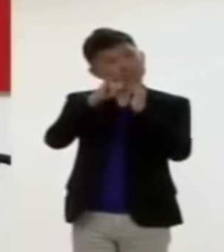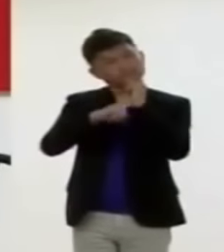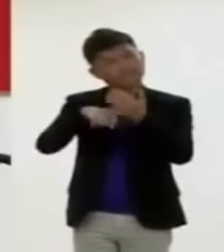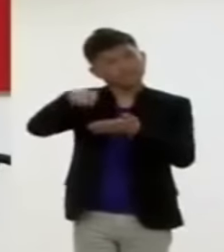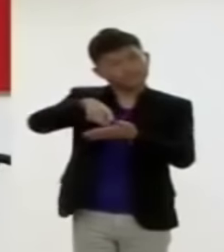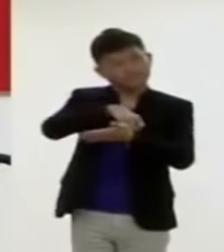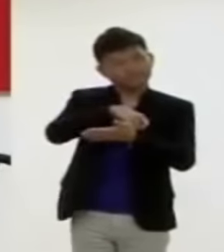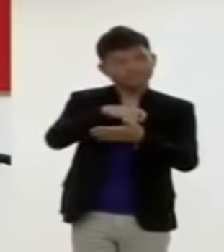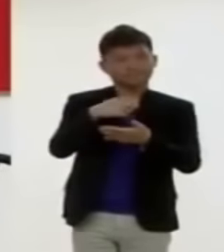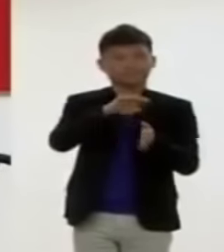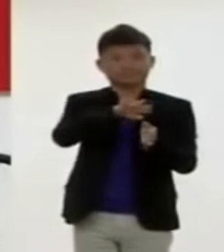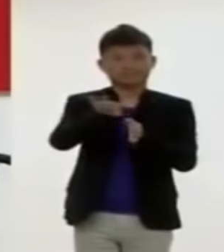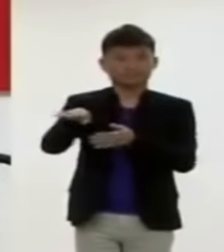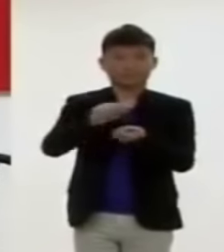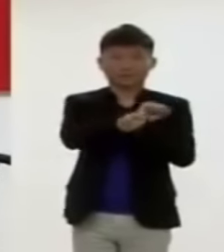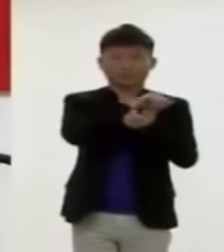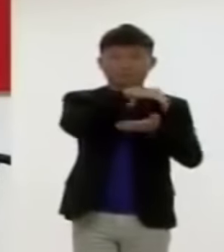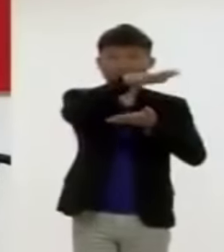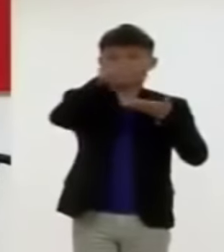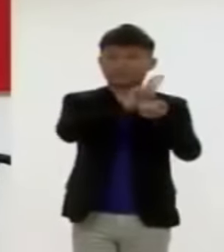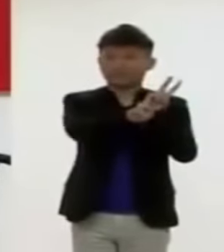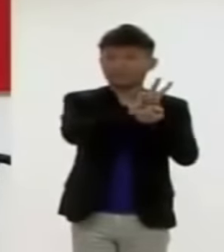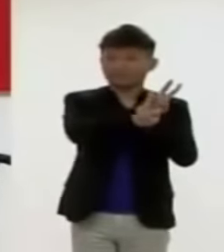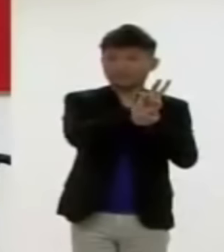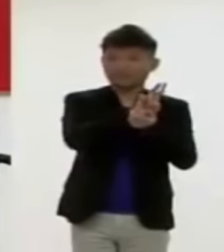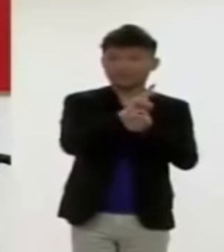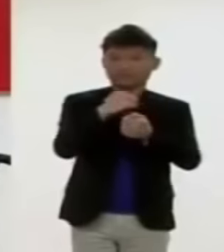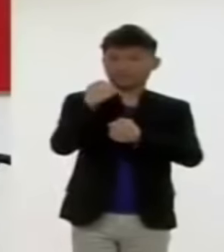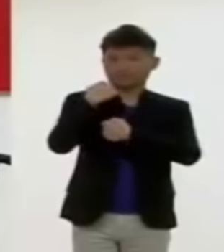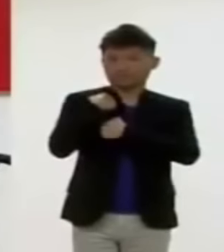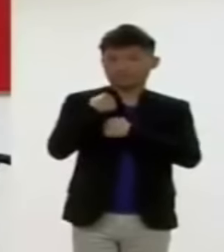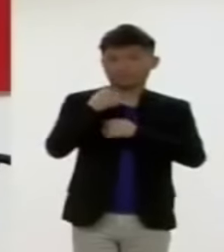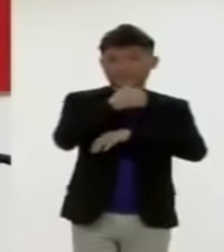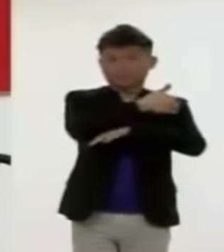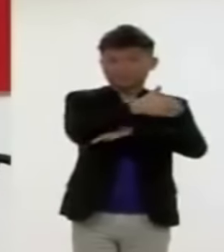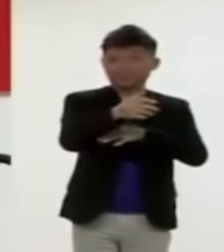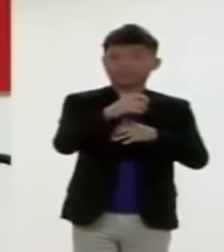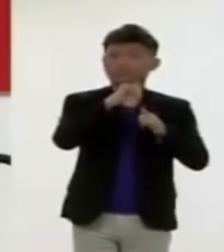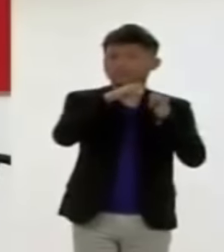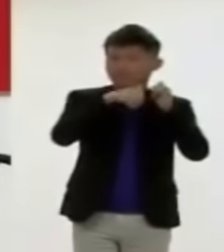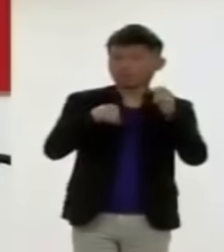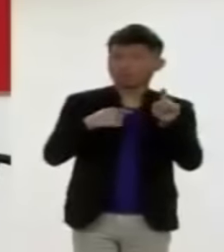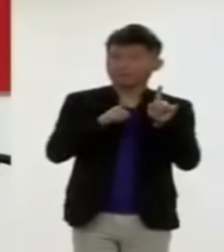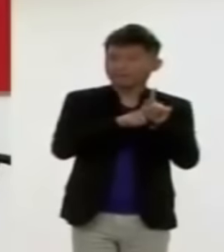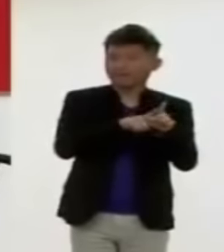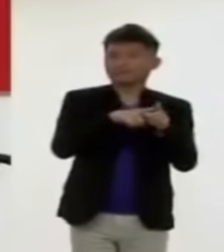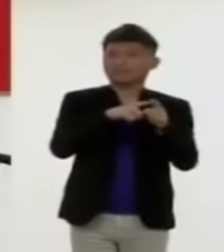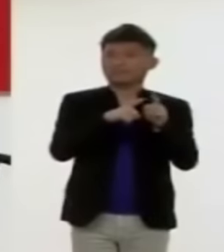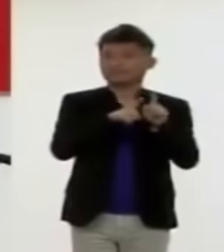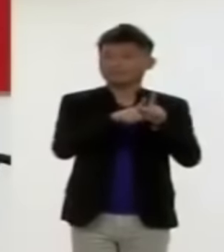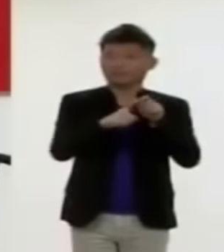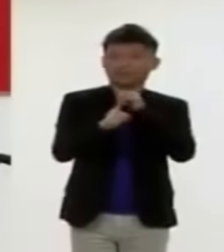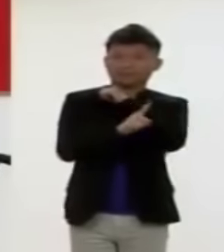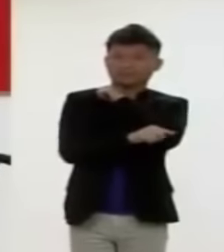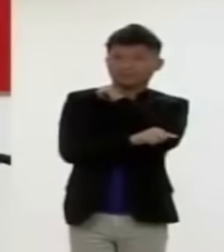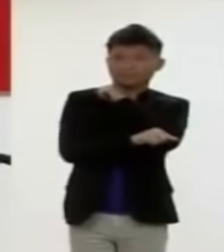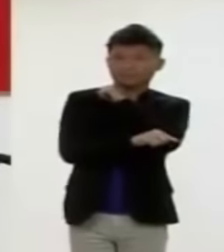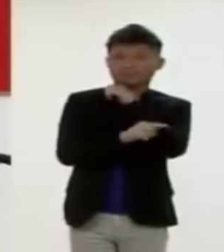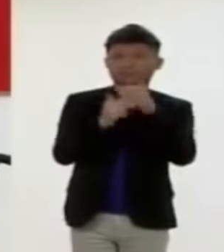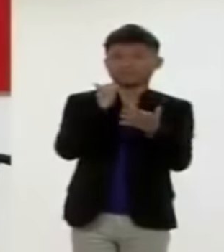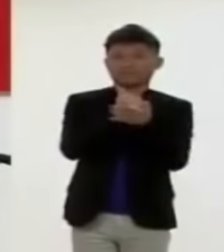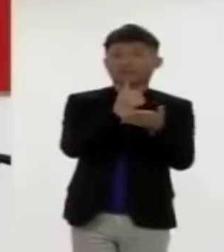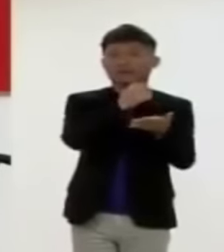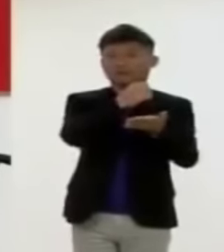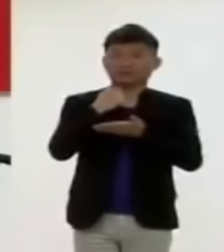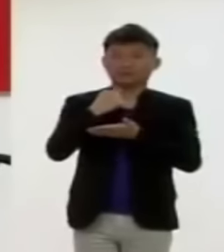学生，我告诉他云林眷村的故事，他画出来，他得到了文化部的最佳金漫奖。他最后魏德胜的《他们